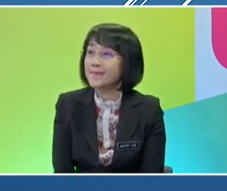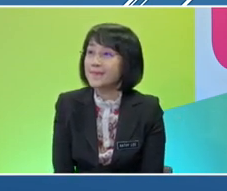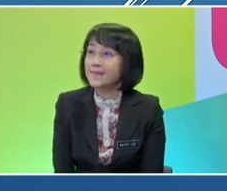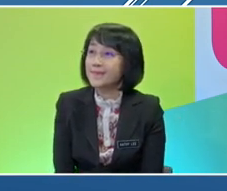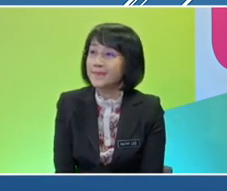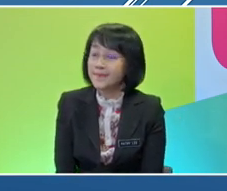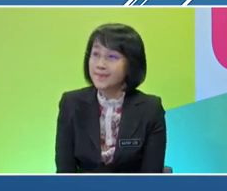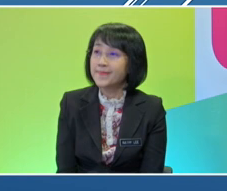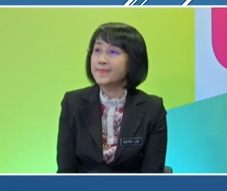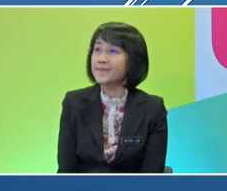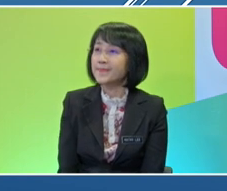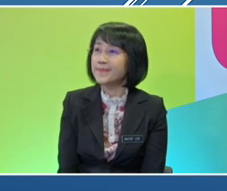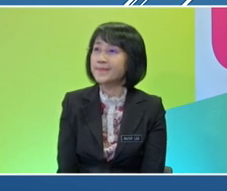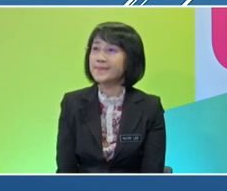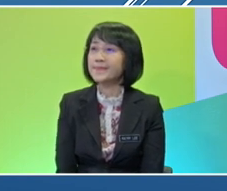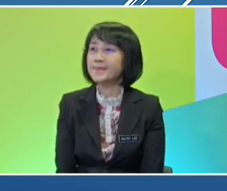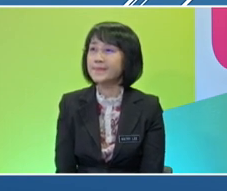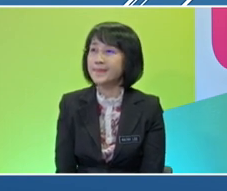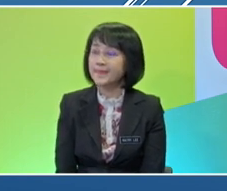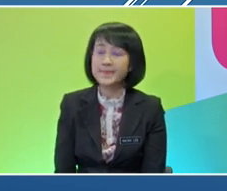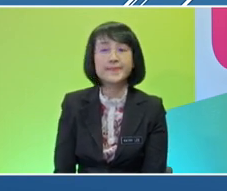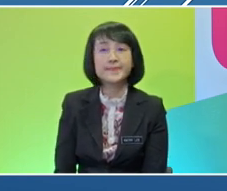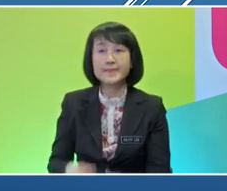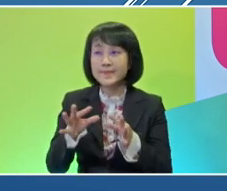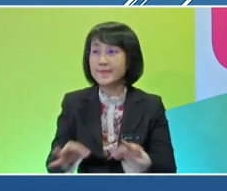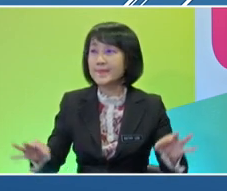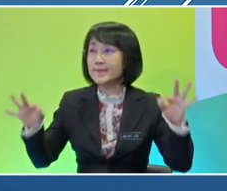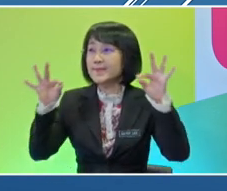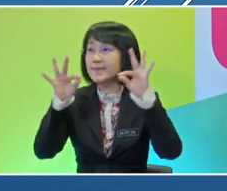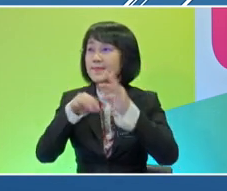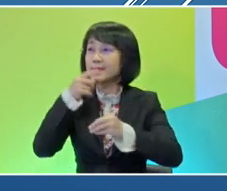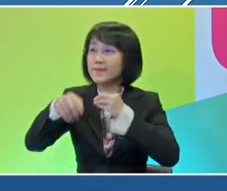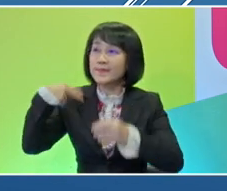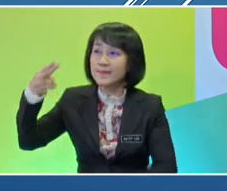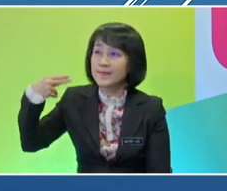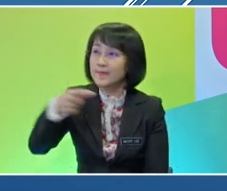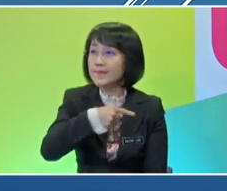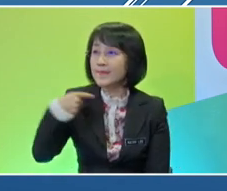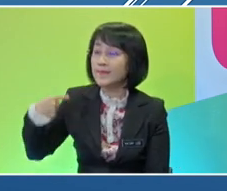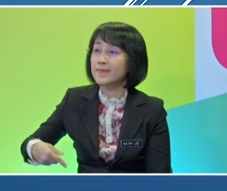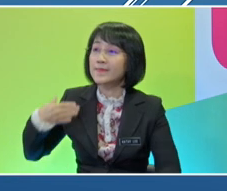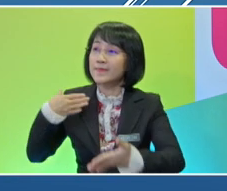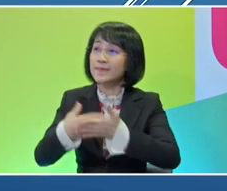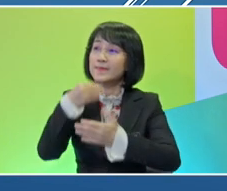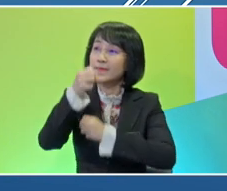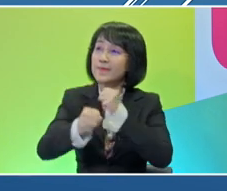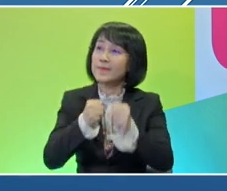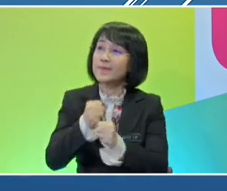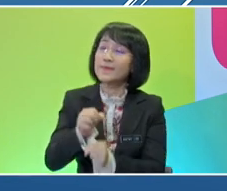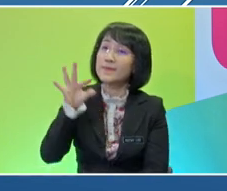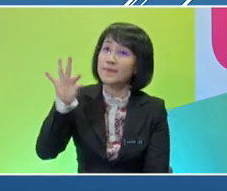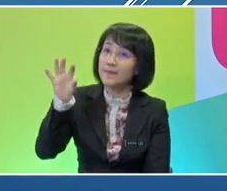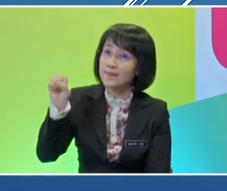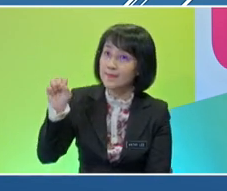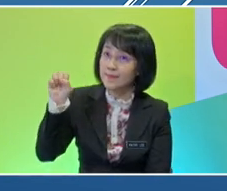yaitu siji tadi oke kemudian kisah tentang 90 masih perkembangan dalam bidang sosial dan sebagainya ini semua